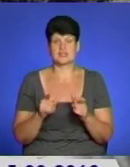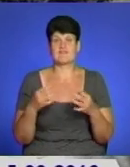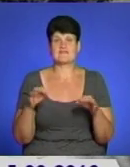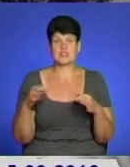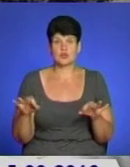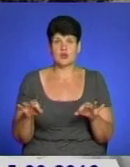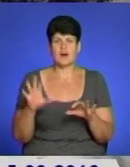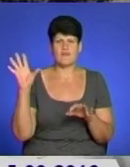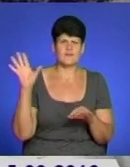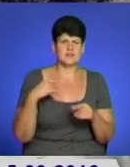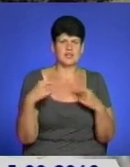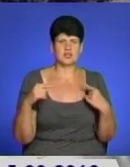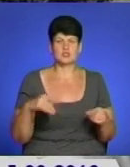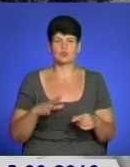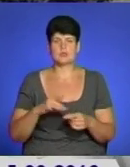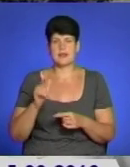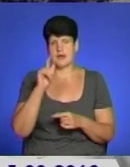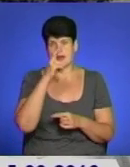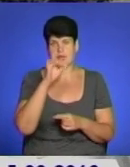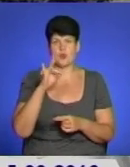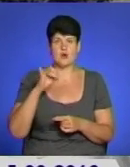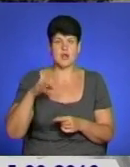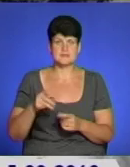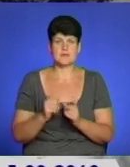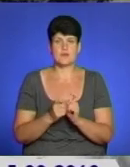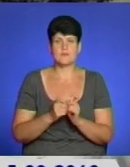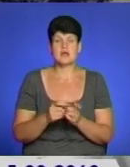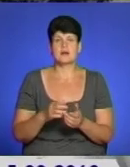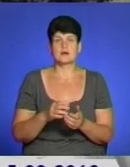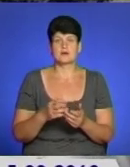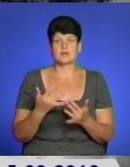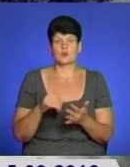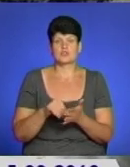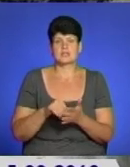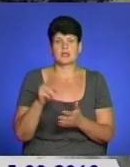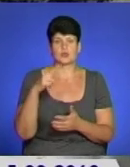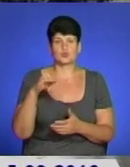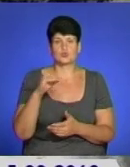була греко-римська боротьба, там декілька учасників дзюдоїстів,